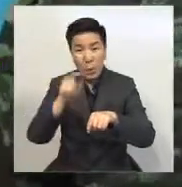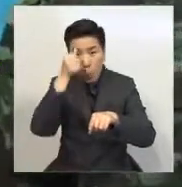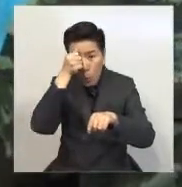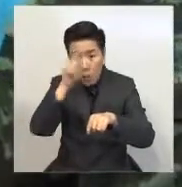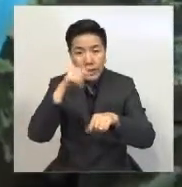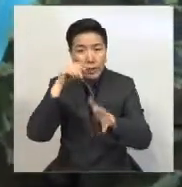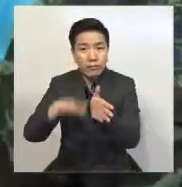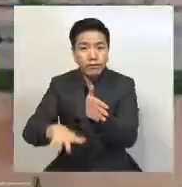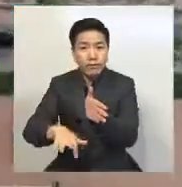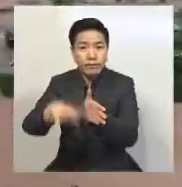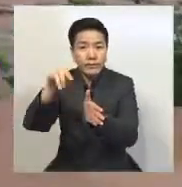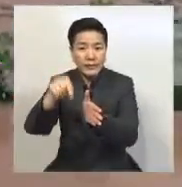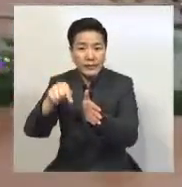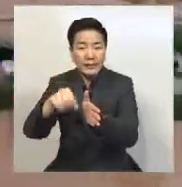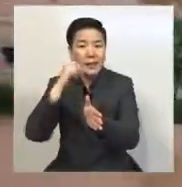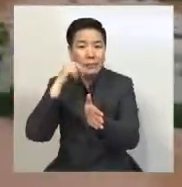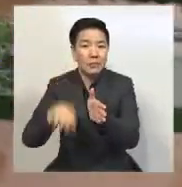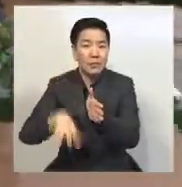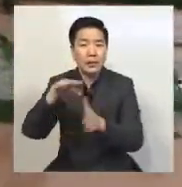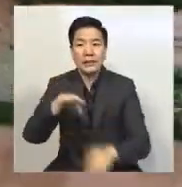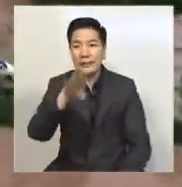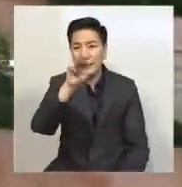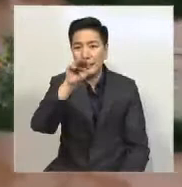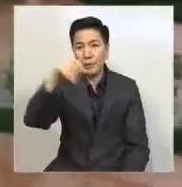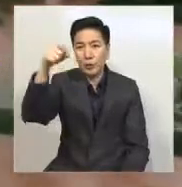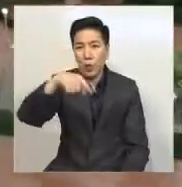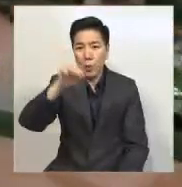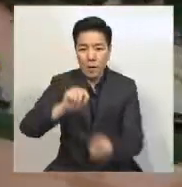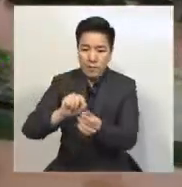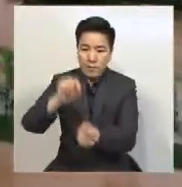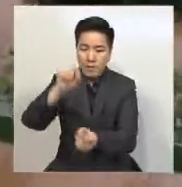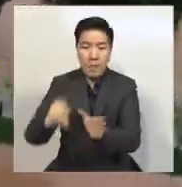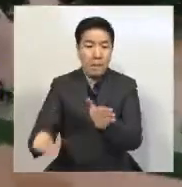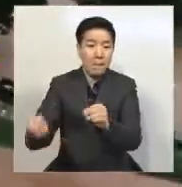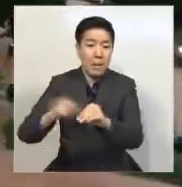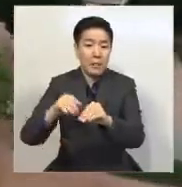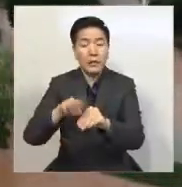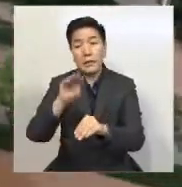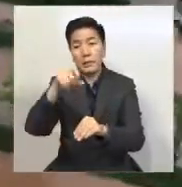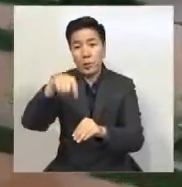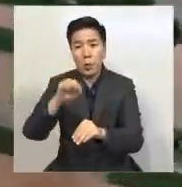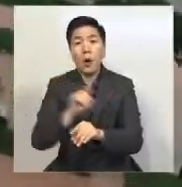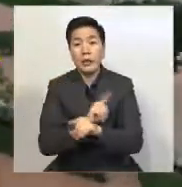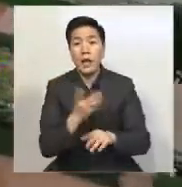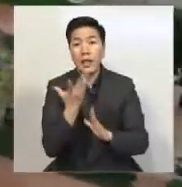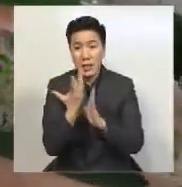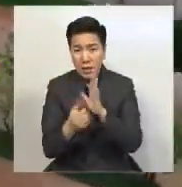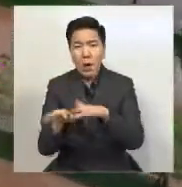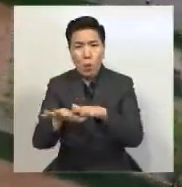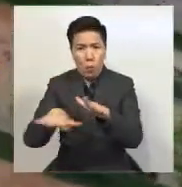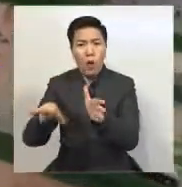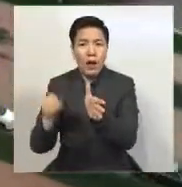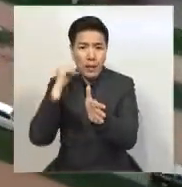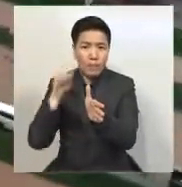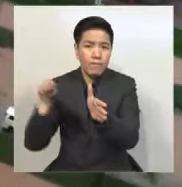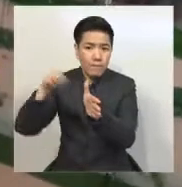น้ำเนี่ยเพิ่มขึ้นมาอีก40เซนทีเดียวนะครับแต่อย่างไรก็ตามเรายังเหลือพื้นที่ว่างที่บึงหนองโคดที่จ